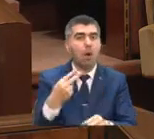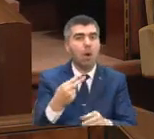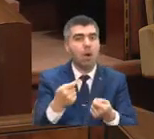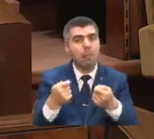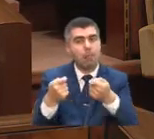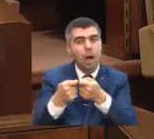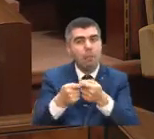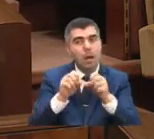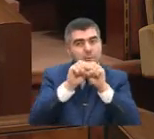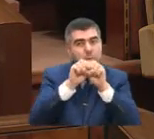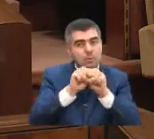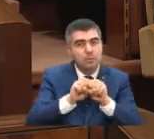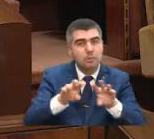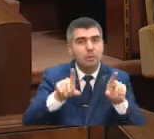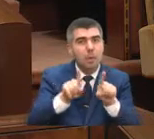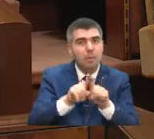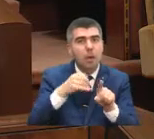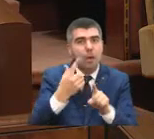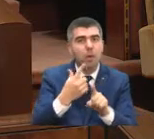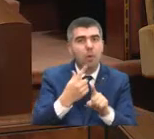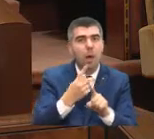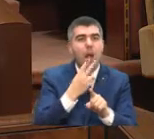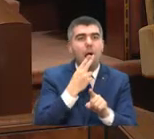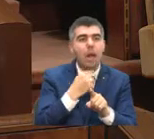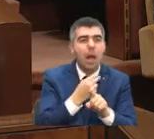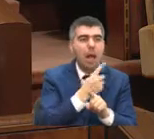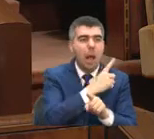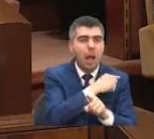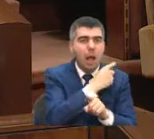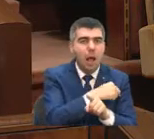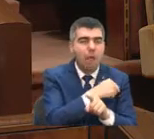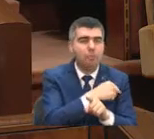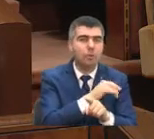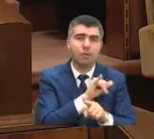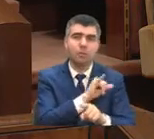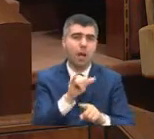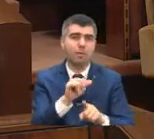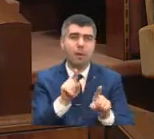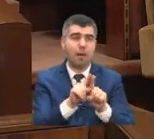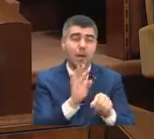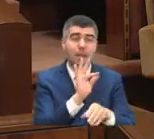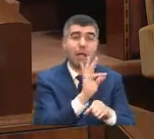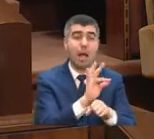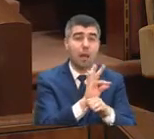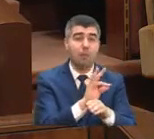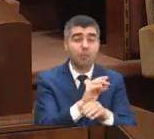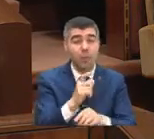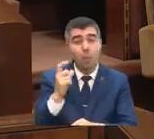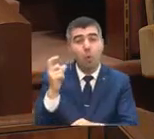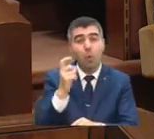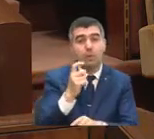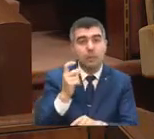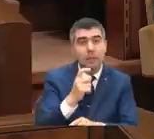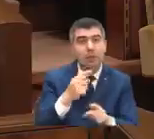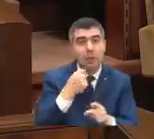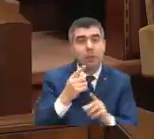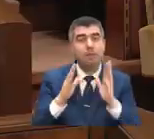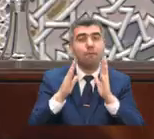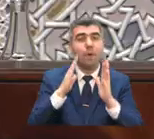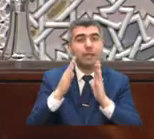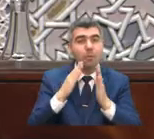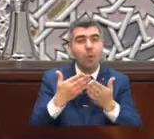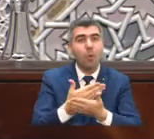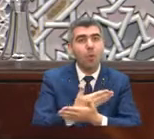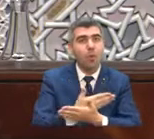تجاه كل من يكفر أو يحرض على الكراهية. ومن جهة ثانية وتحتو على المواقع الاجتماعية. شكرا سيد النائب